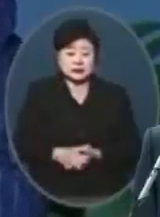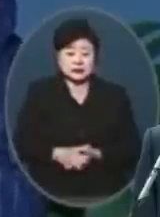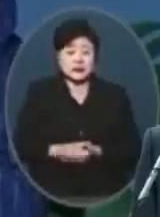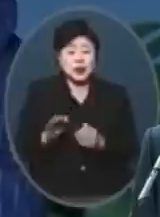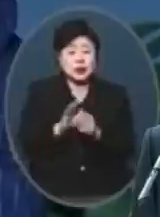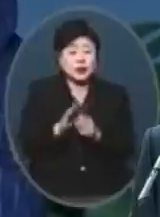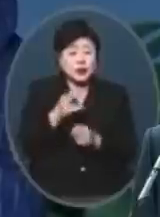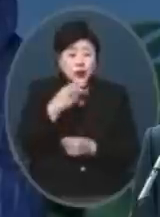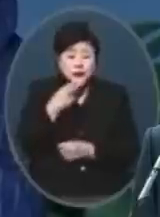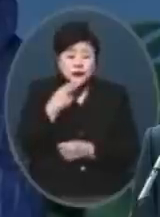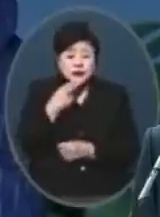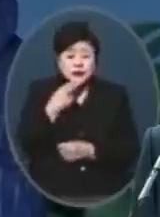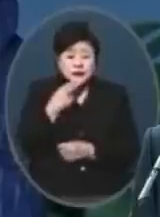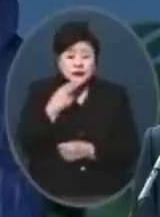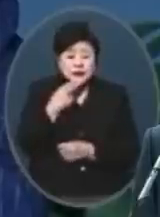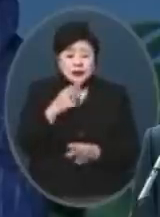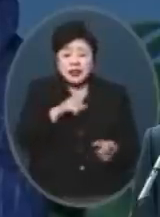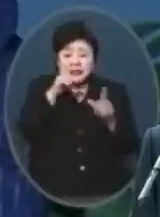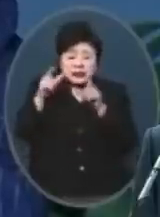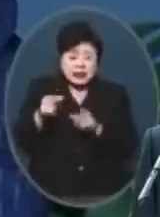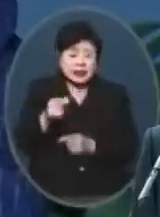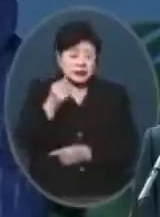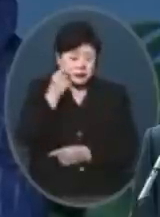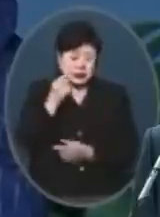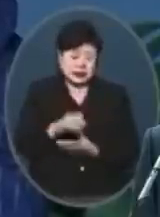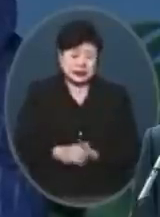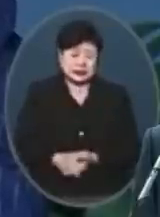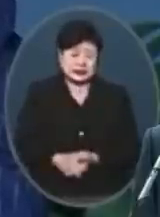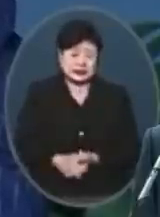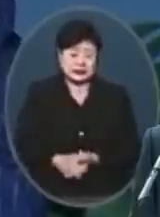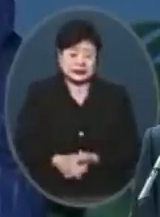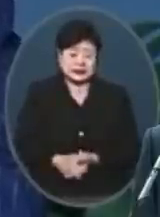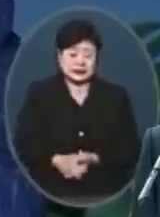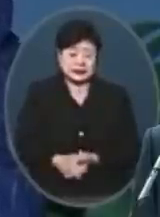위로 없이 살아갈 수 있는 사람 없습니다.